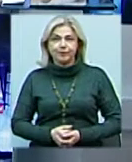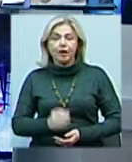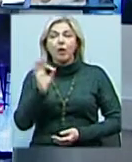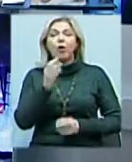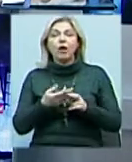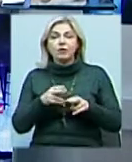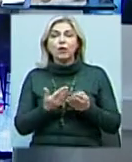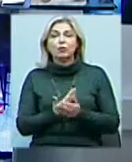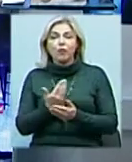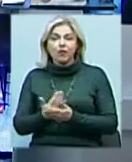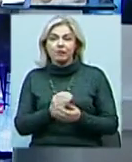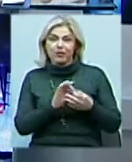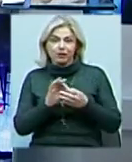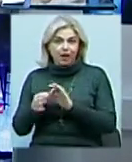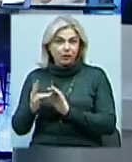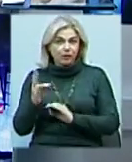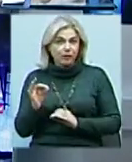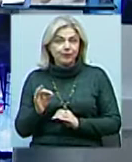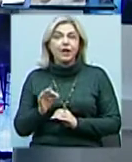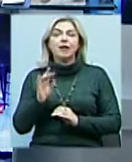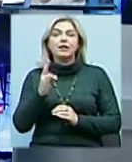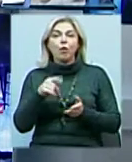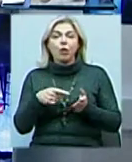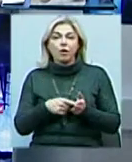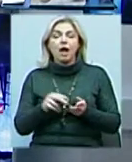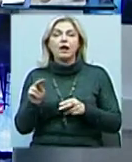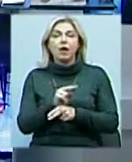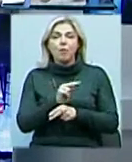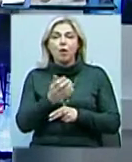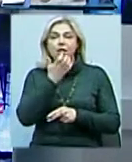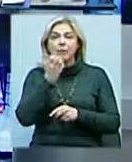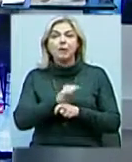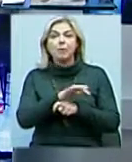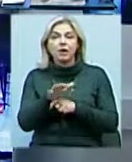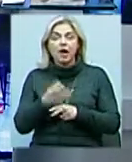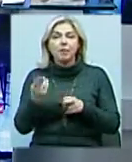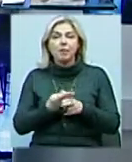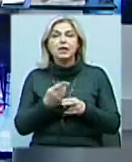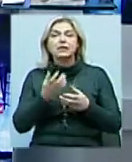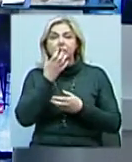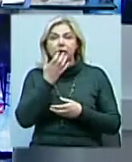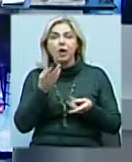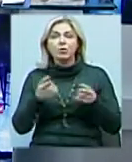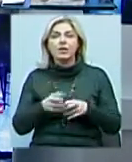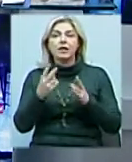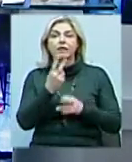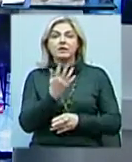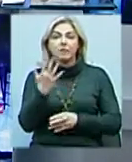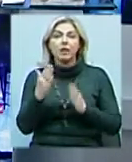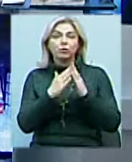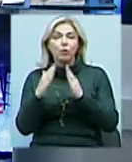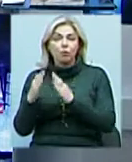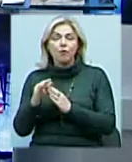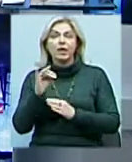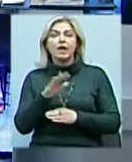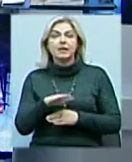Про ці та інші події більш докладно. У Миколаєві через ремонт тепломережі без тепла залишились 25 багатоповерхівок, дитячий садок номер